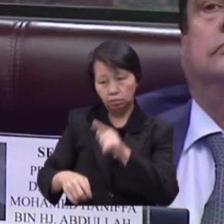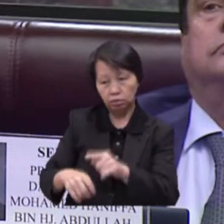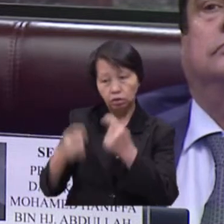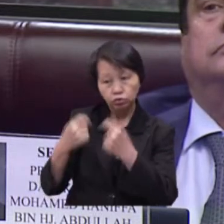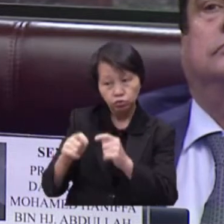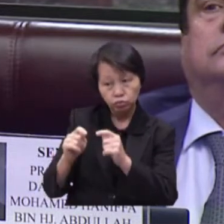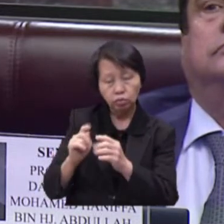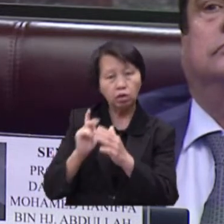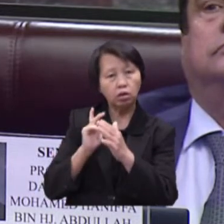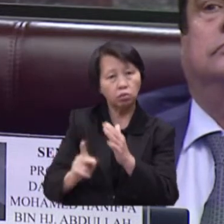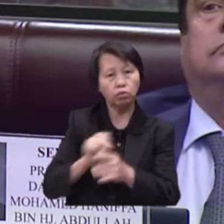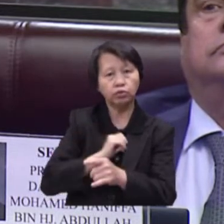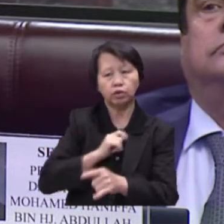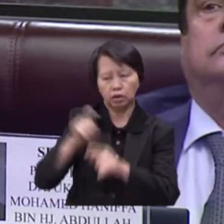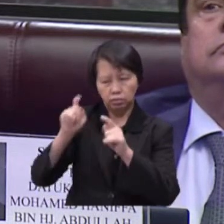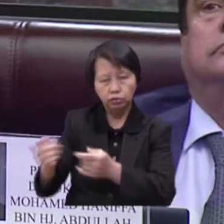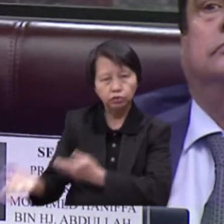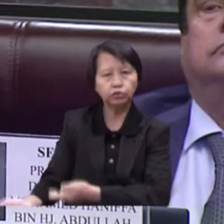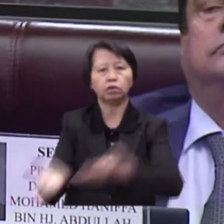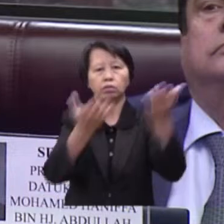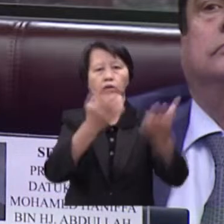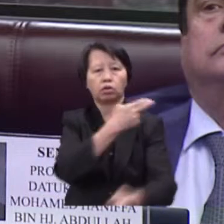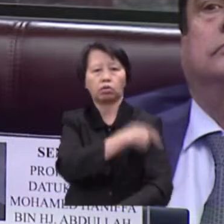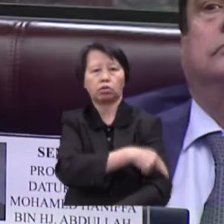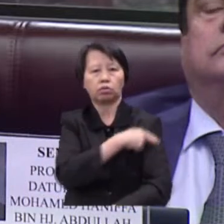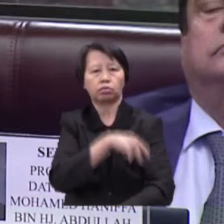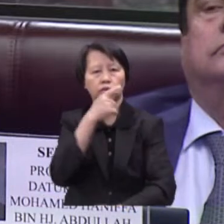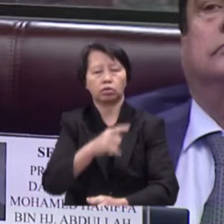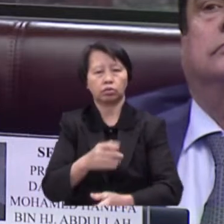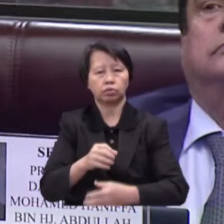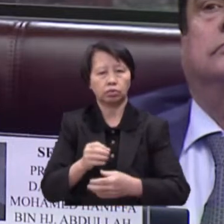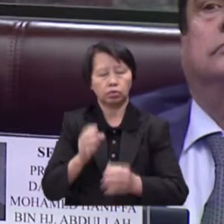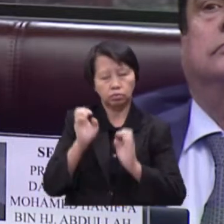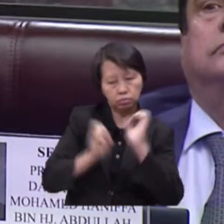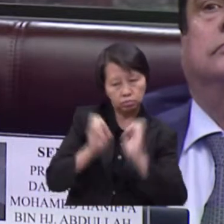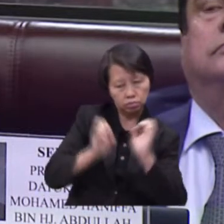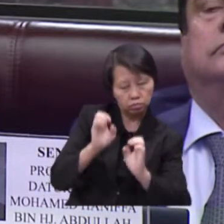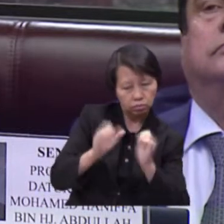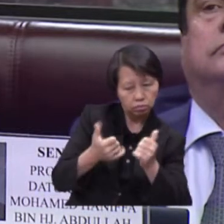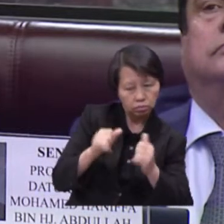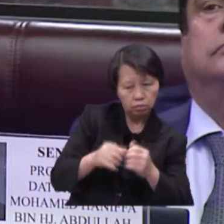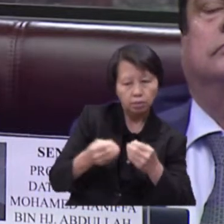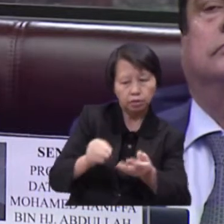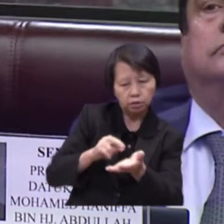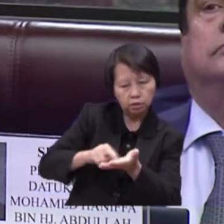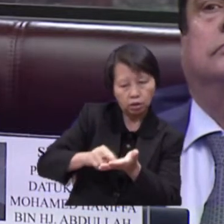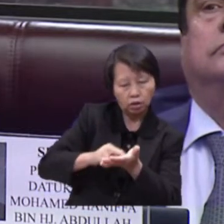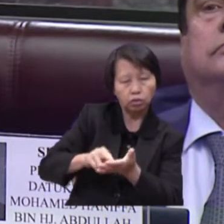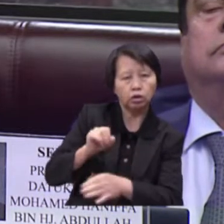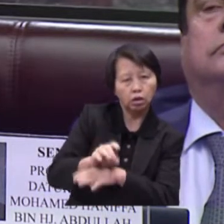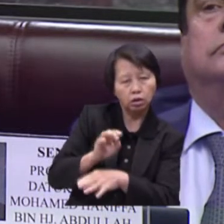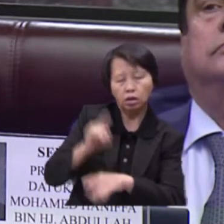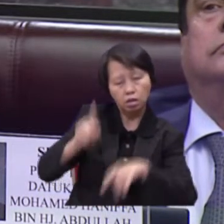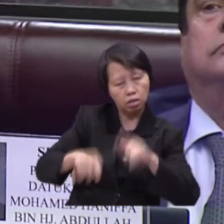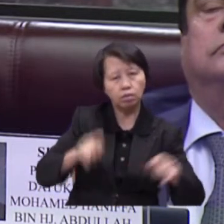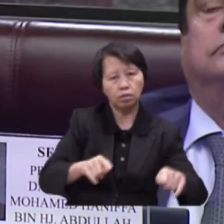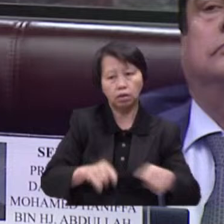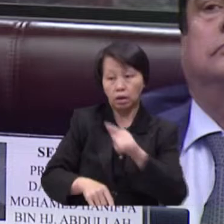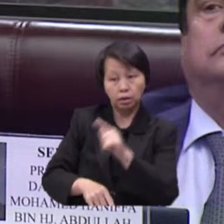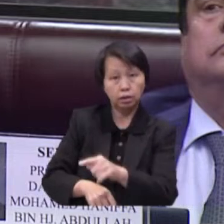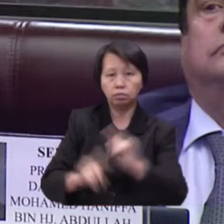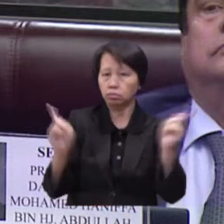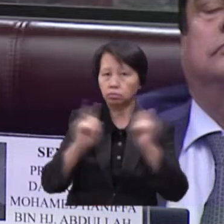coba membunuh diri perlu dibawa kospital bagi mendapatkan penilaian lanjut dan diberi rawatan wajahnya mereka tidak